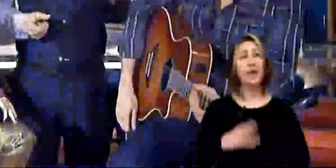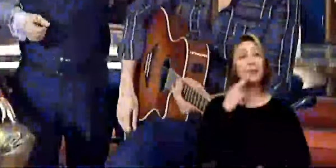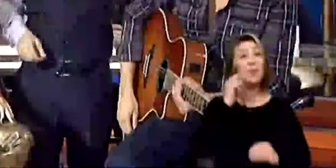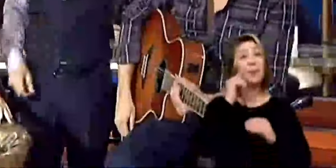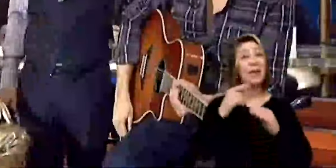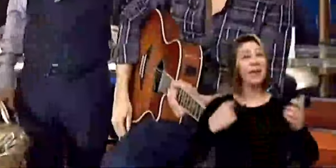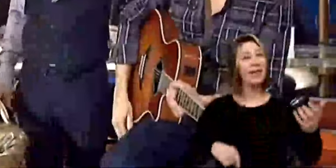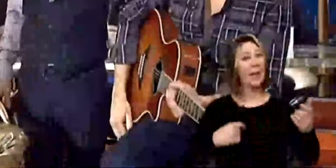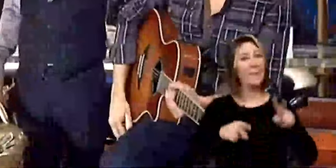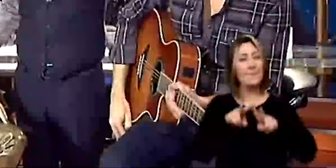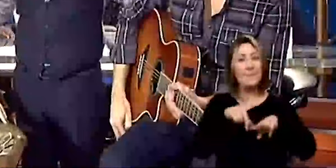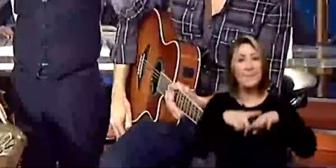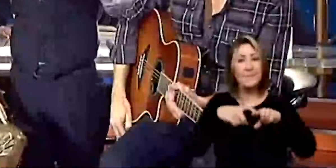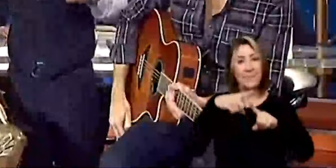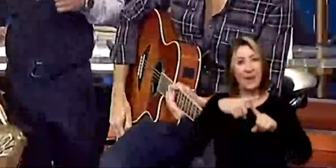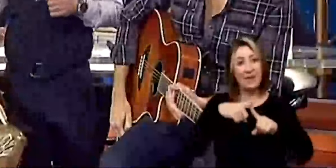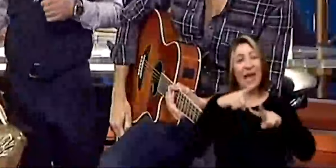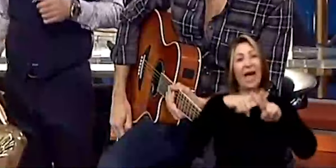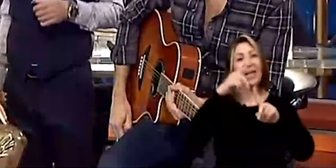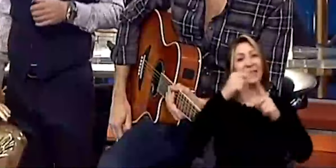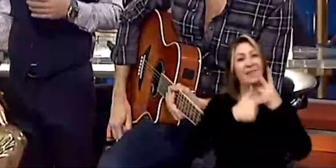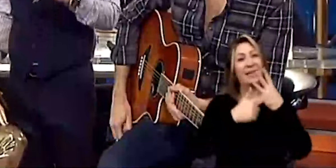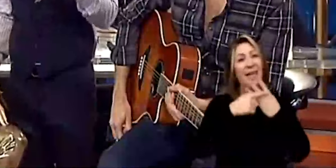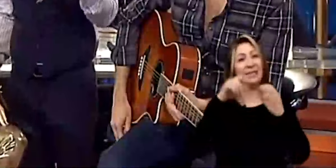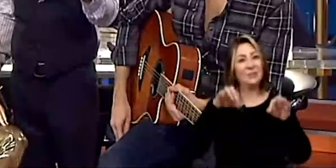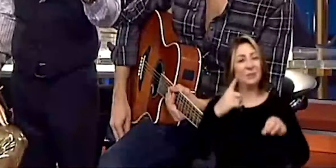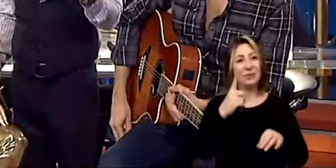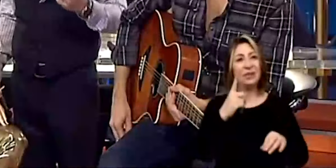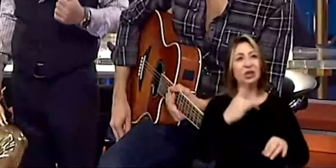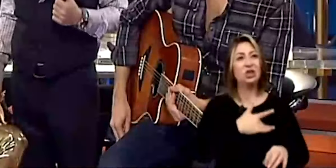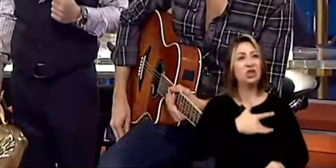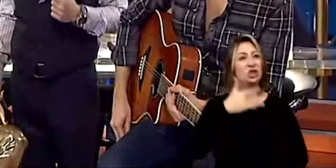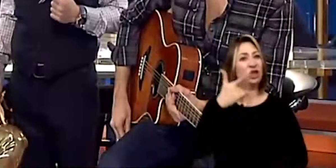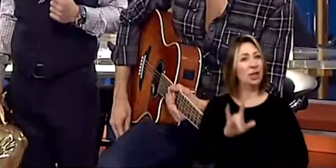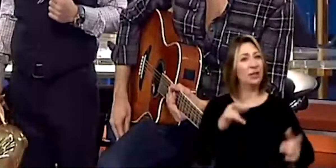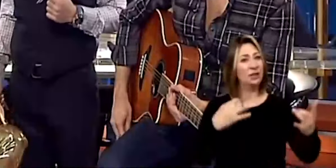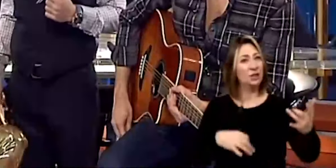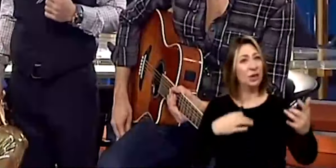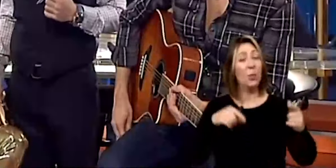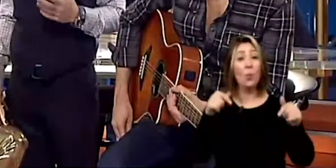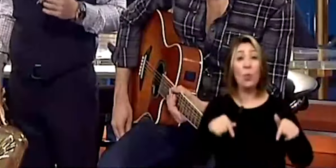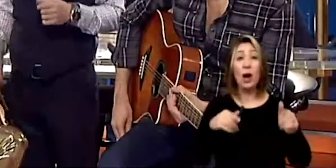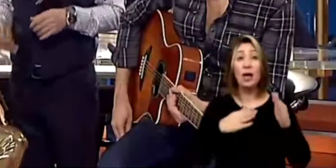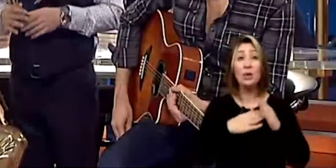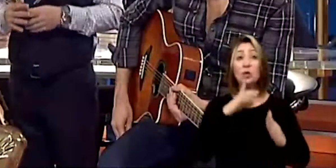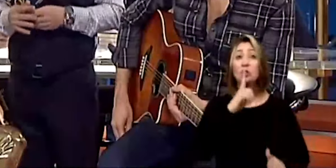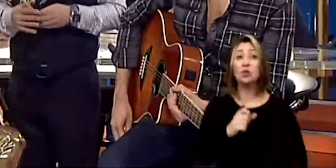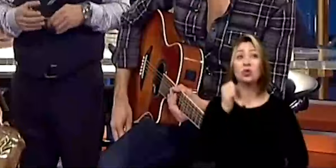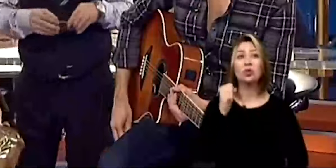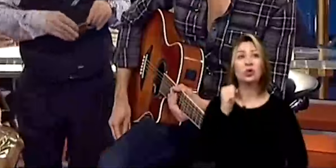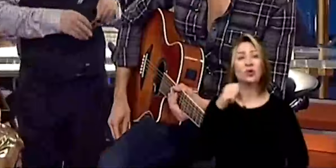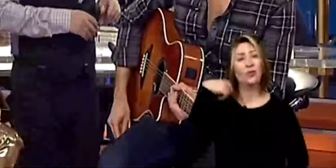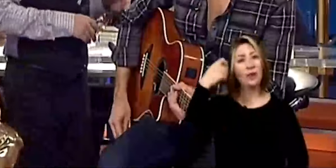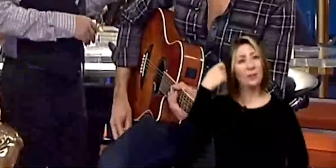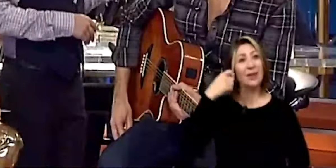Hanımlar, beyler, gitarda Mert Özkaya ve Atiye şimdi bize bir canlı performans yapacaklar. Bu arada Tut Sözünü